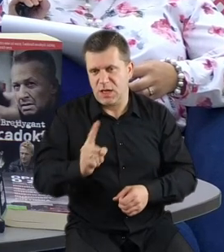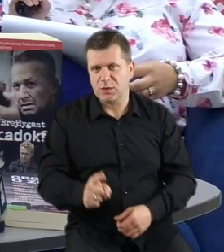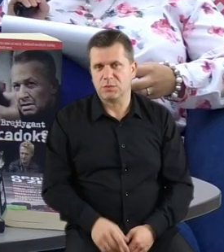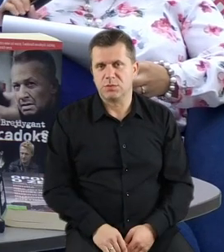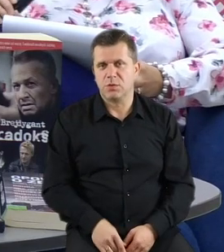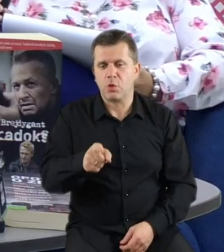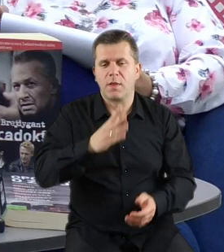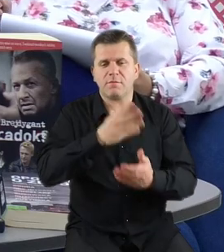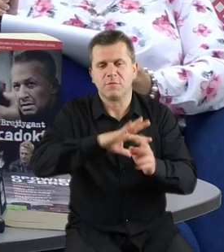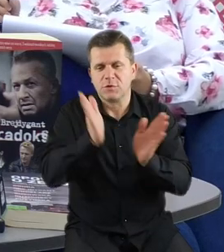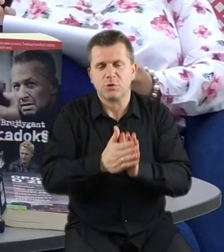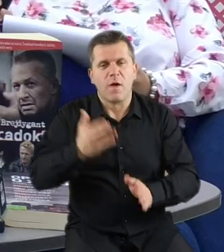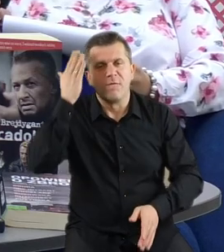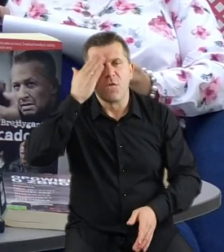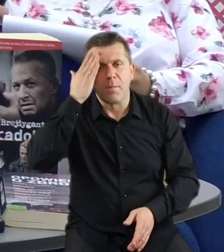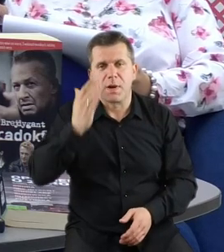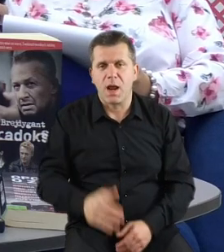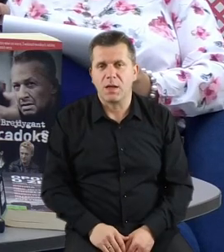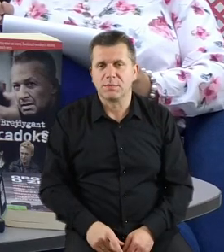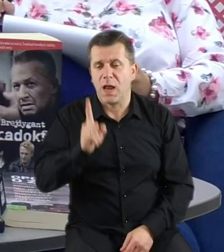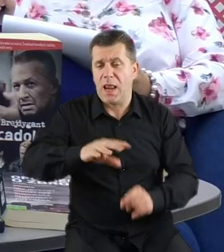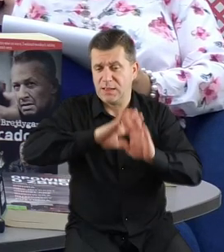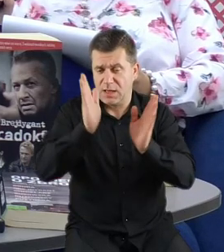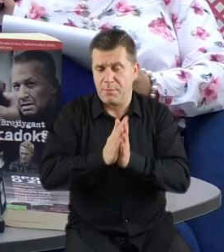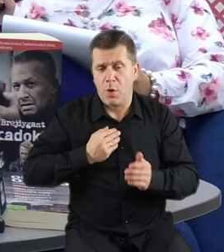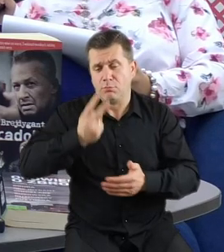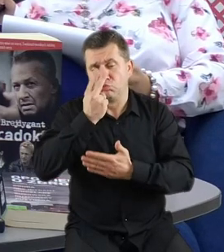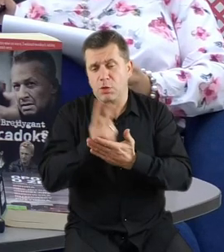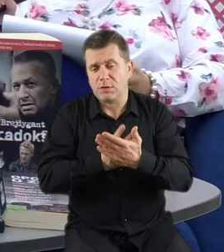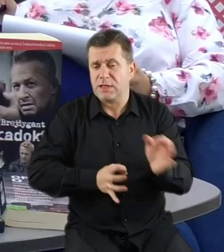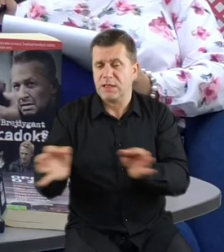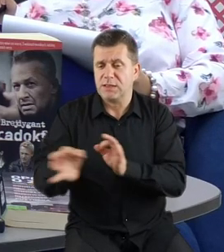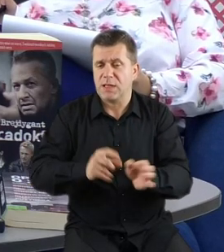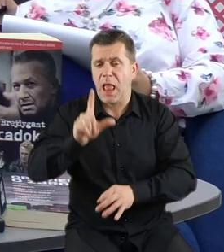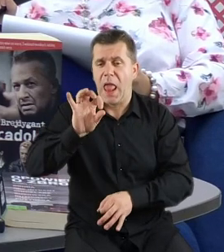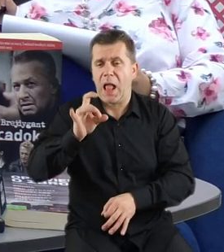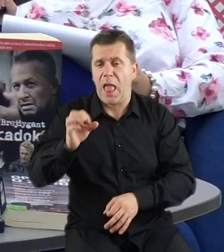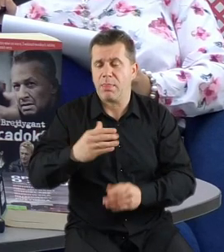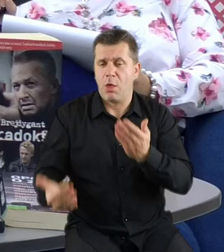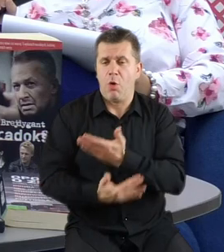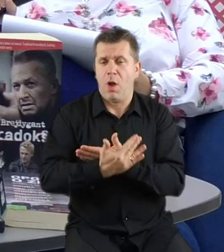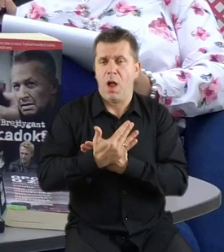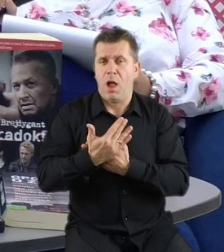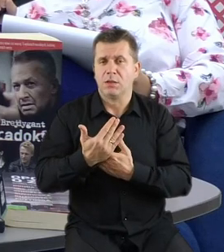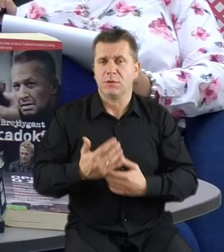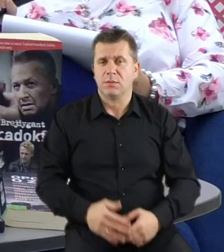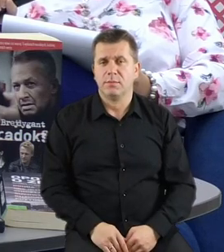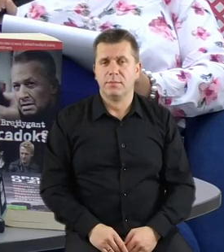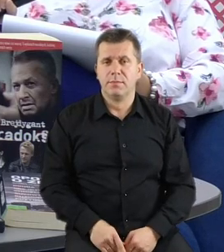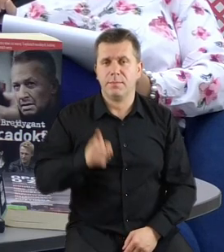Więc to z wyobraźni szło. Natomiast całe przeczytałem tam legendy o tym kamieniu i nagle tam się okazało,